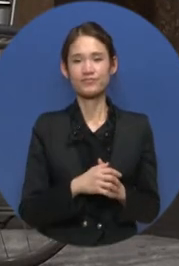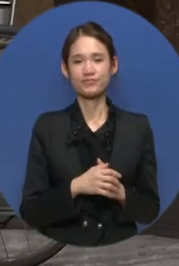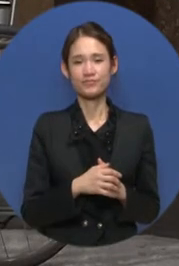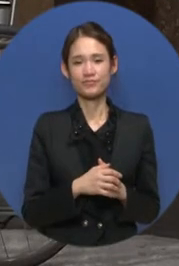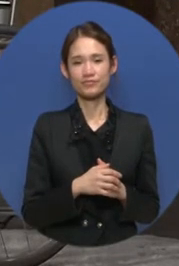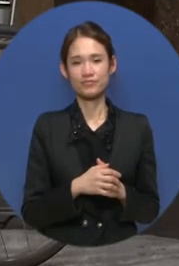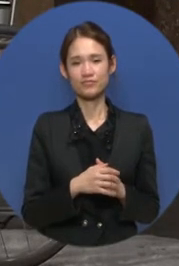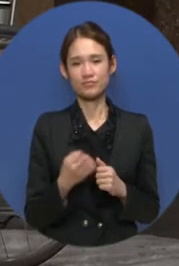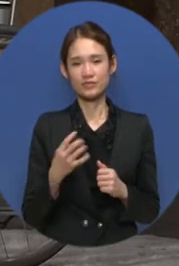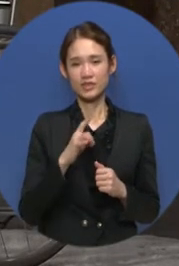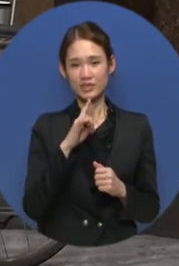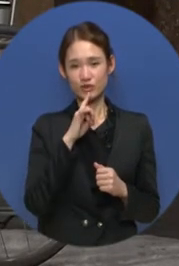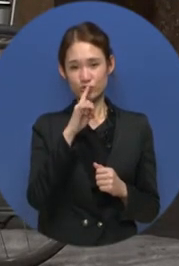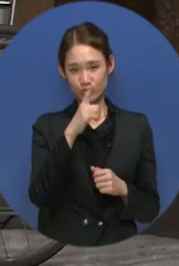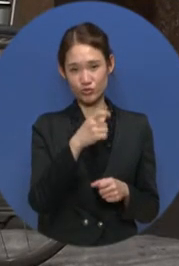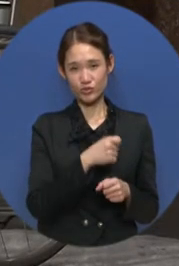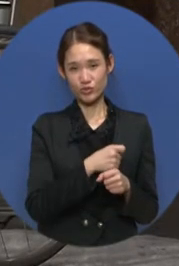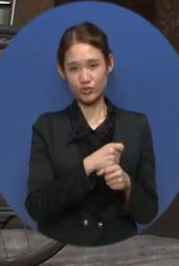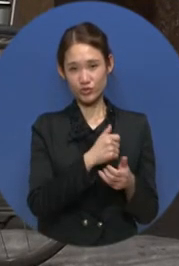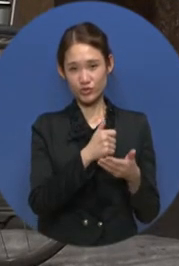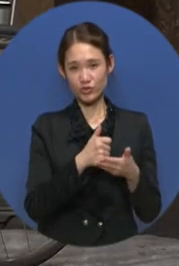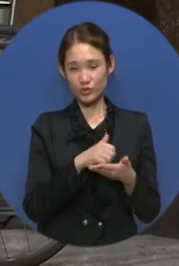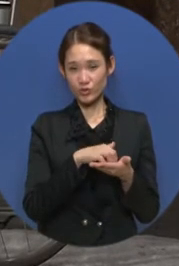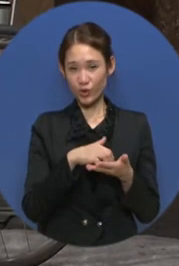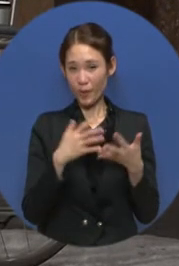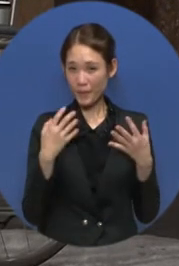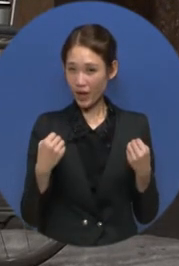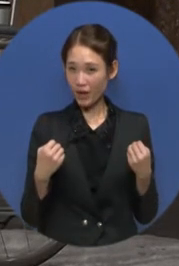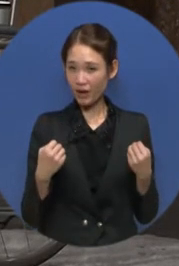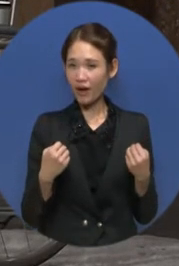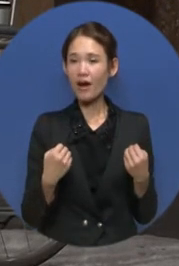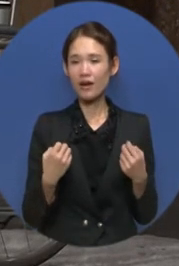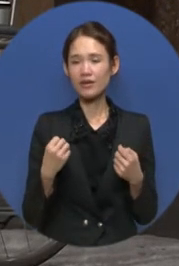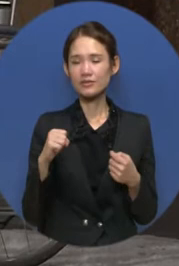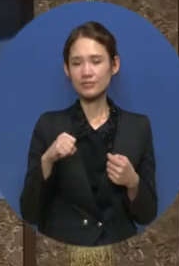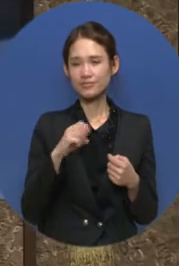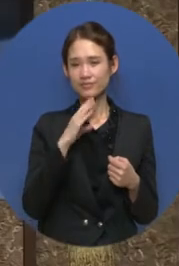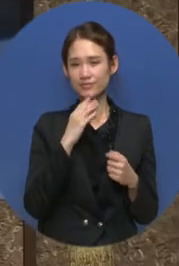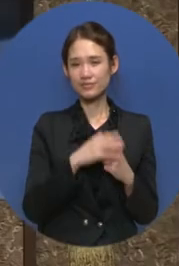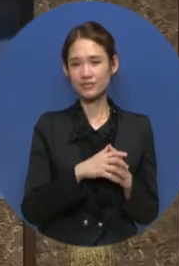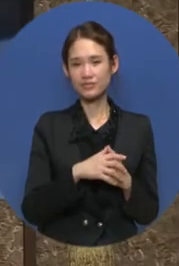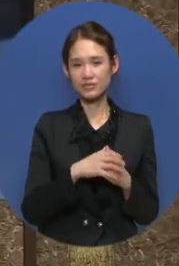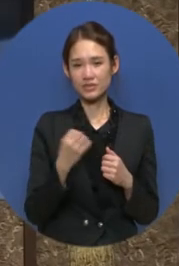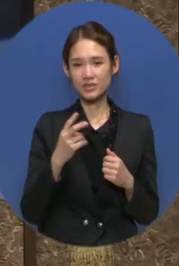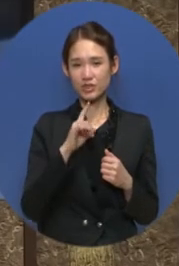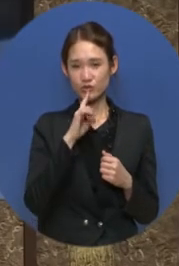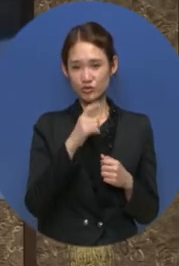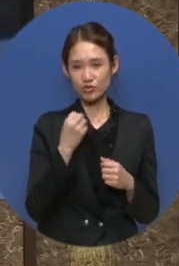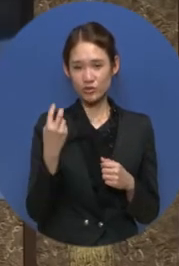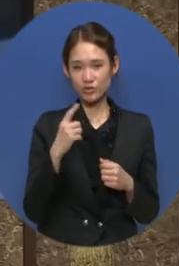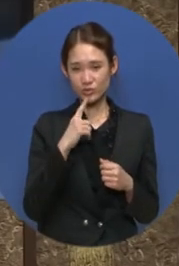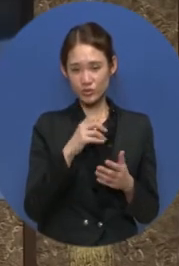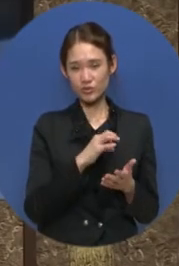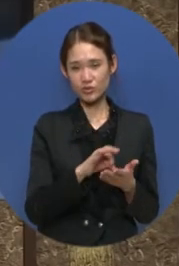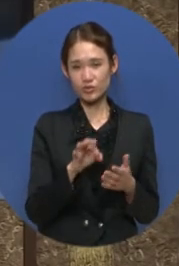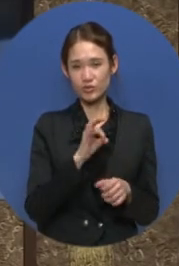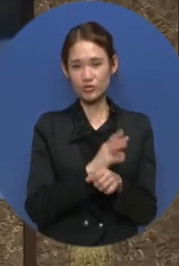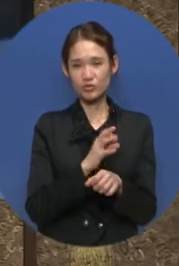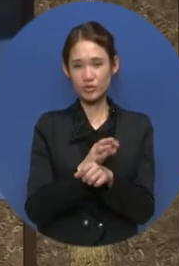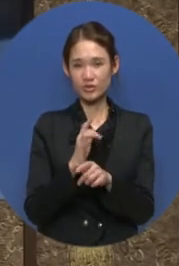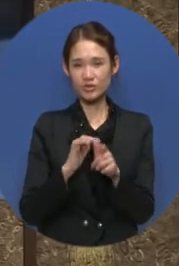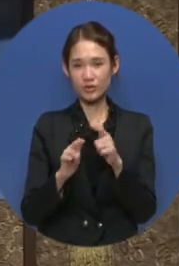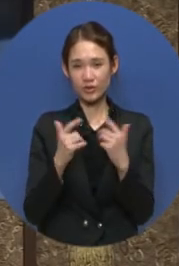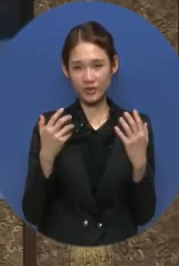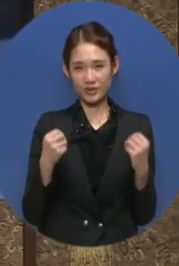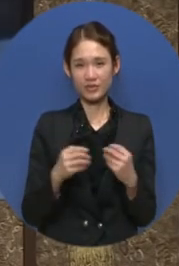그러면은 재주문하는 고객의 비율이 좀 상당한가 봐요. 좀 재주문하시는 분들이 써주시는 분들이